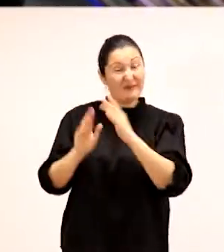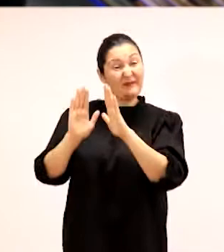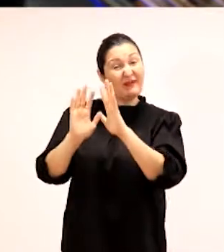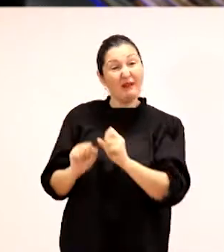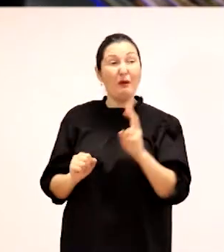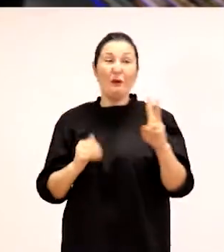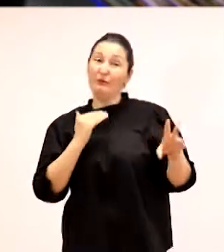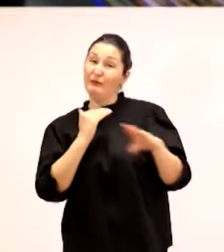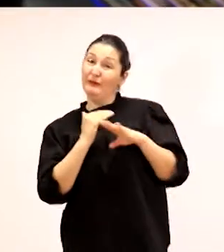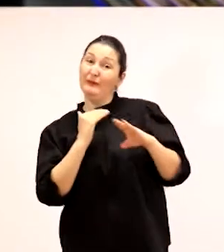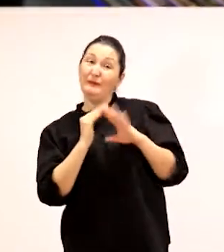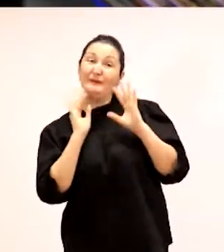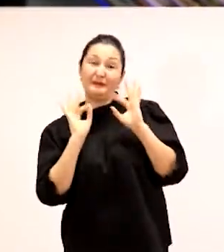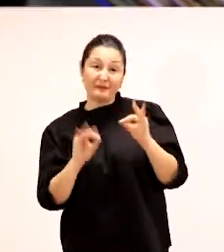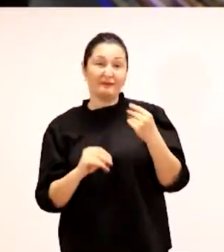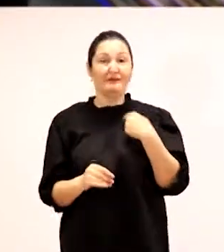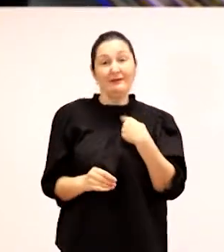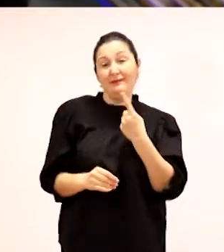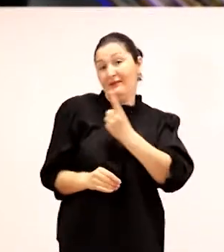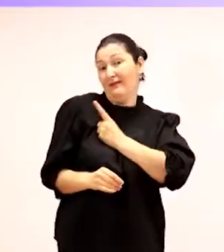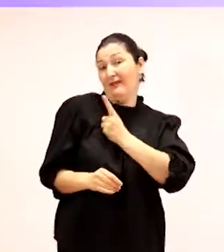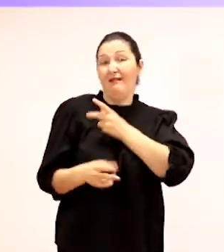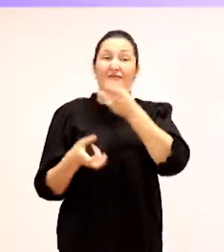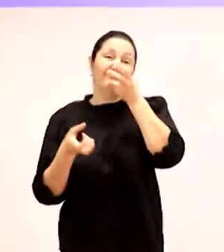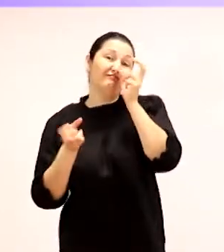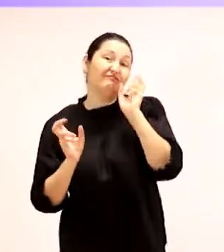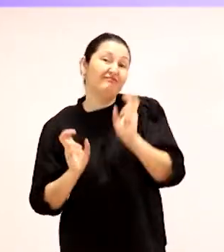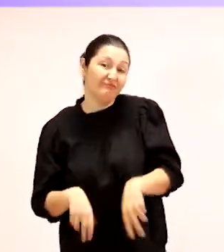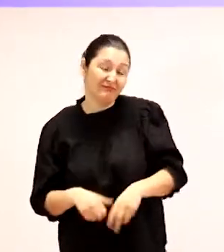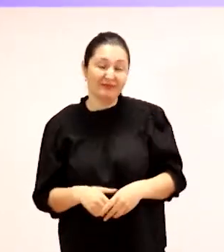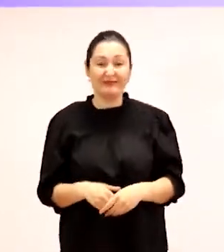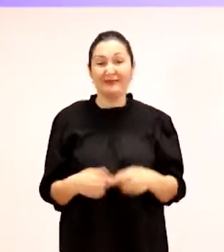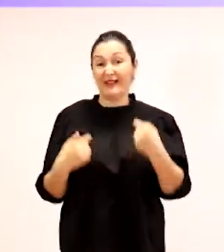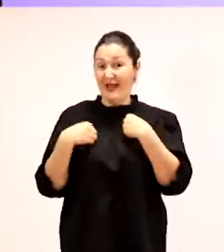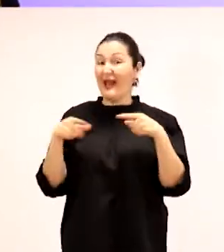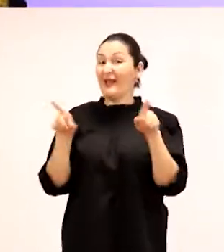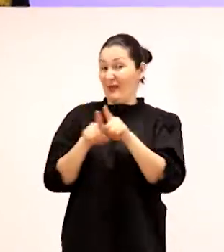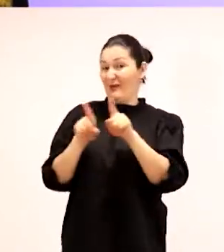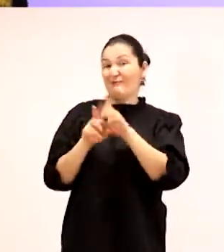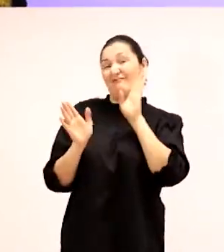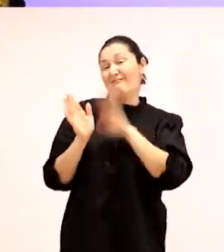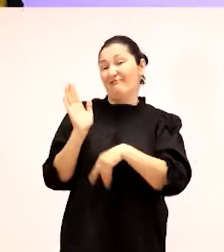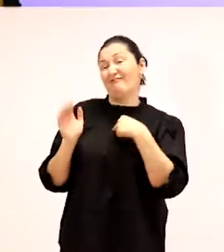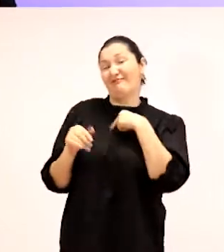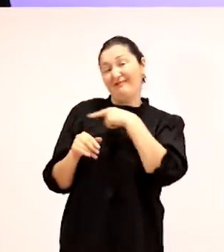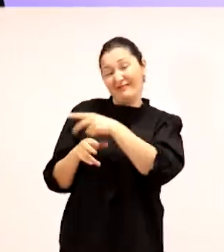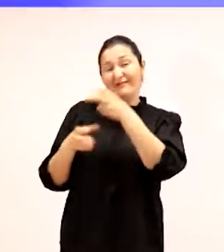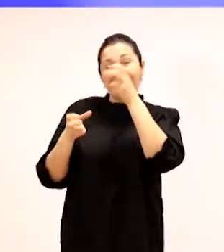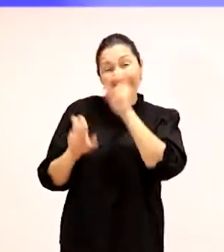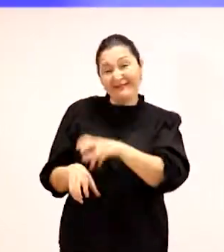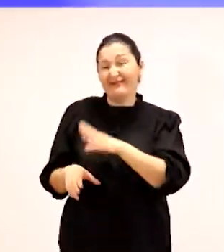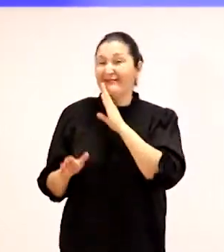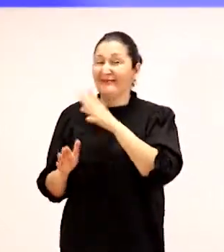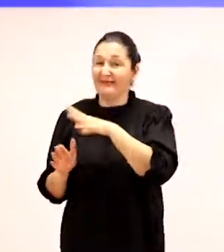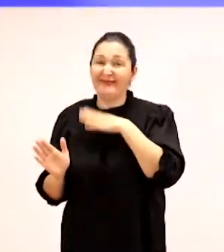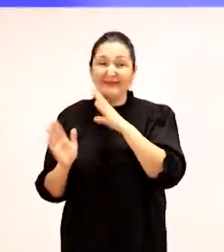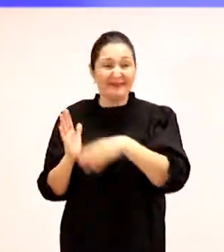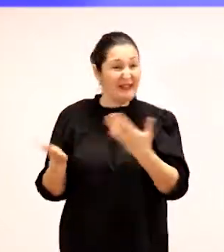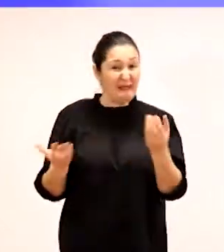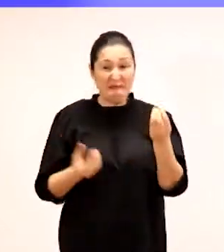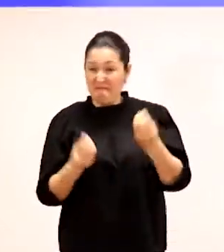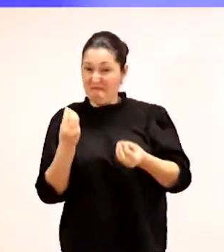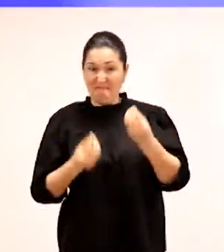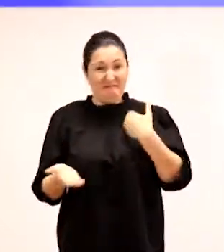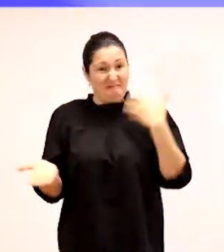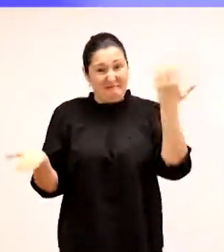было некому, и мне стало очень скучно. А мне тоже без тебя было скучно, Лолочка. Никакой игры